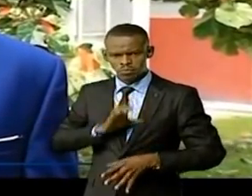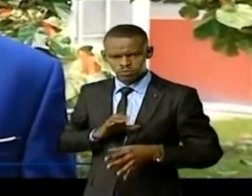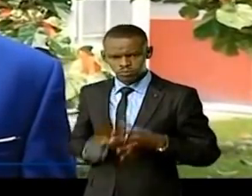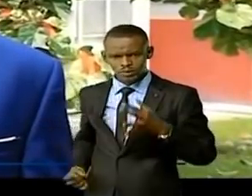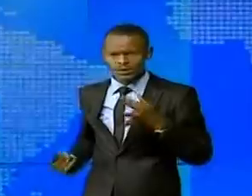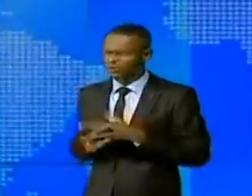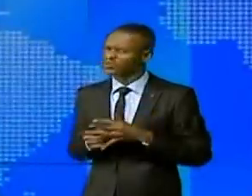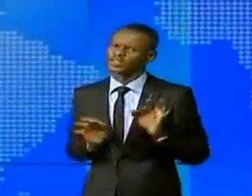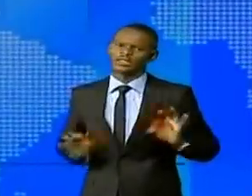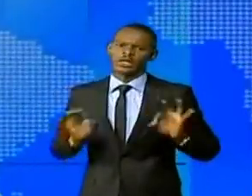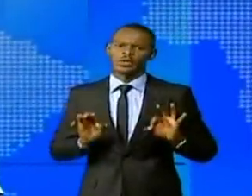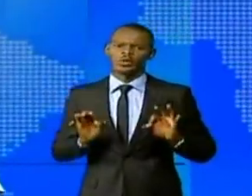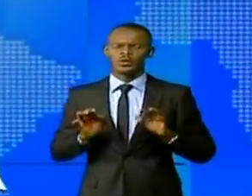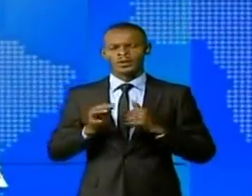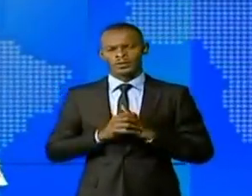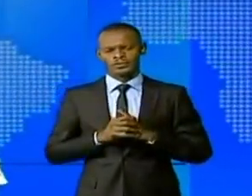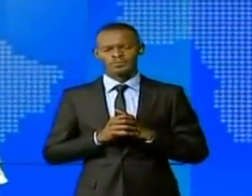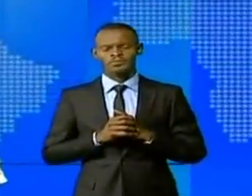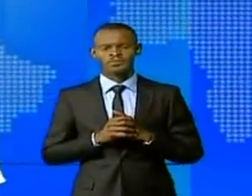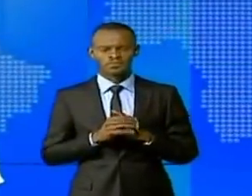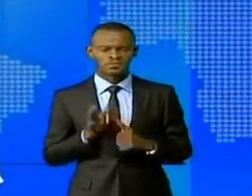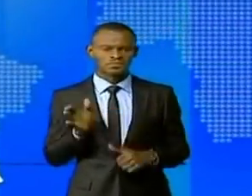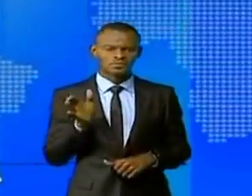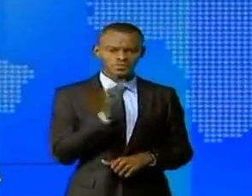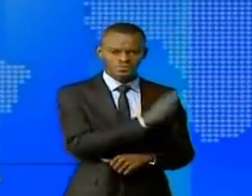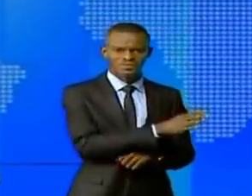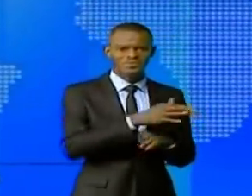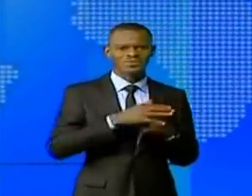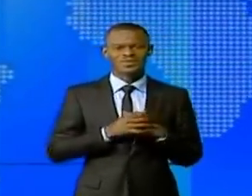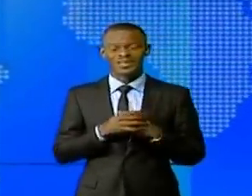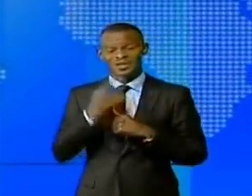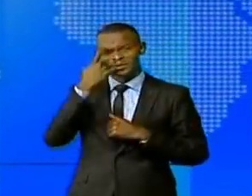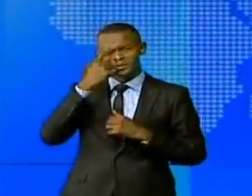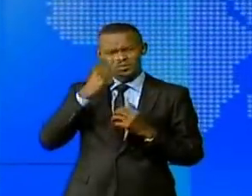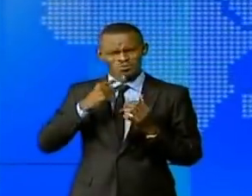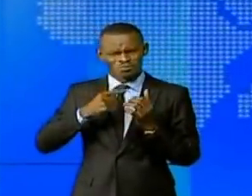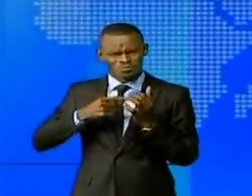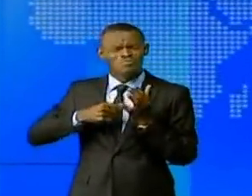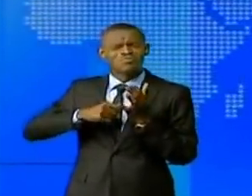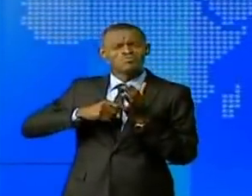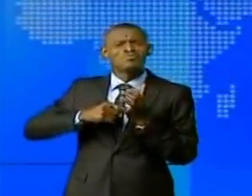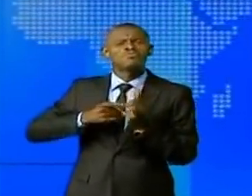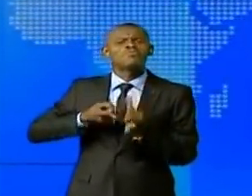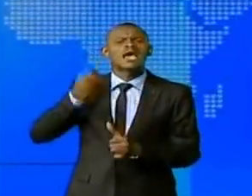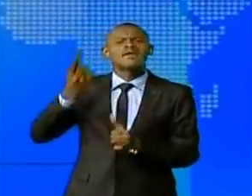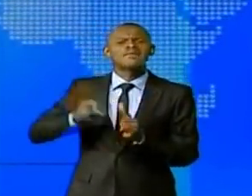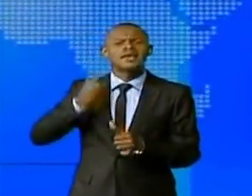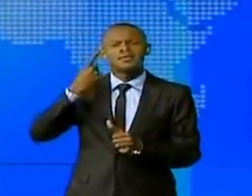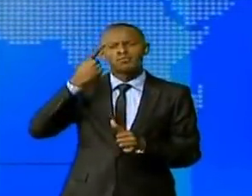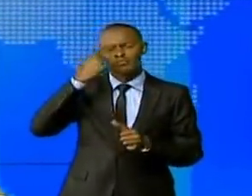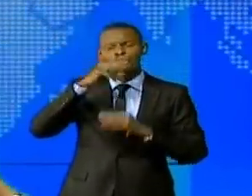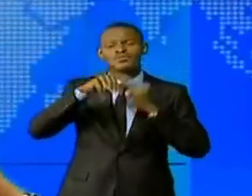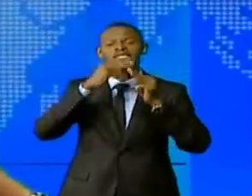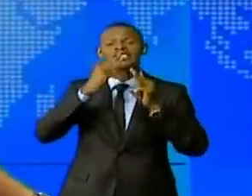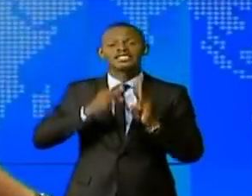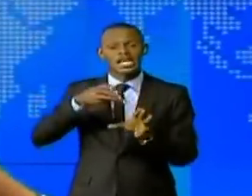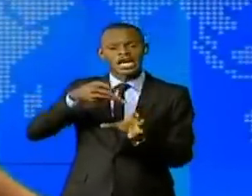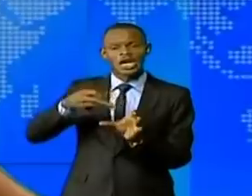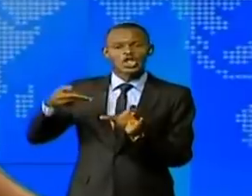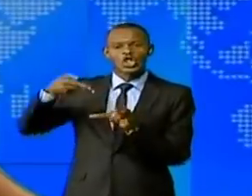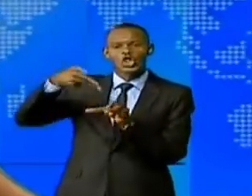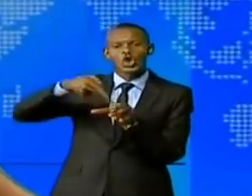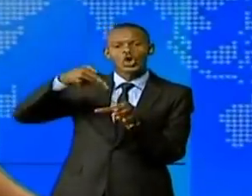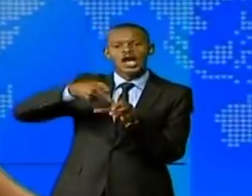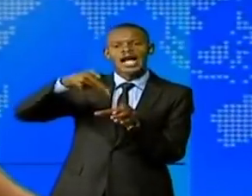concernée. C'est une première au ministère des Hydrocarbures que la fête de fin d'année soit célébrée dignement avec